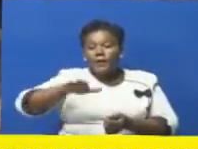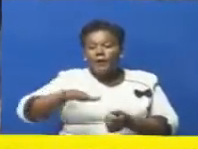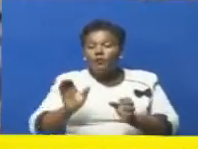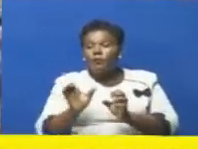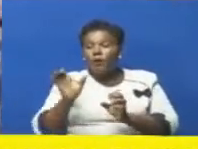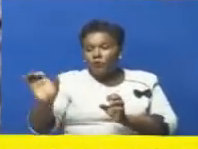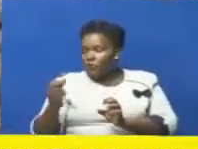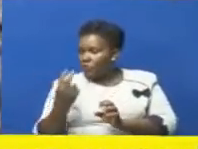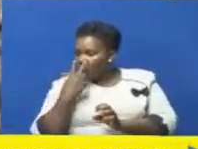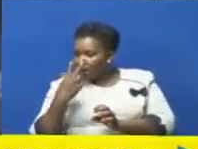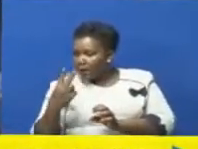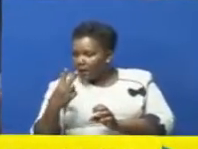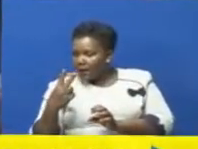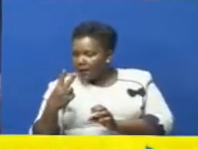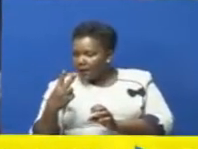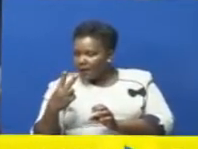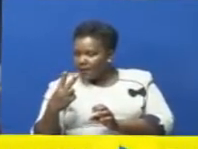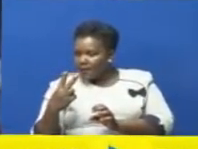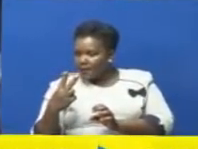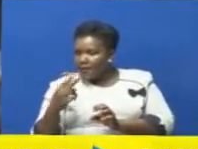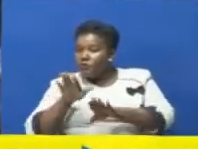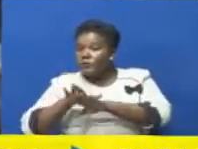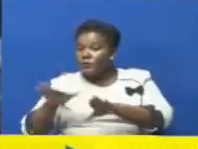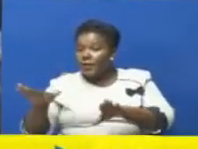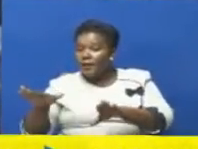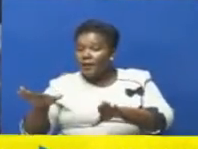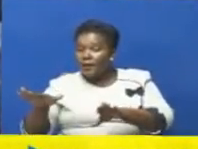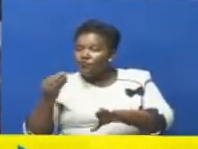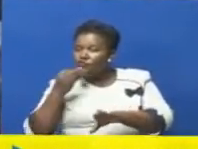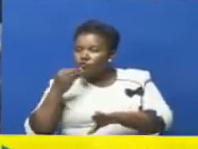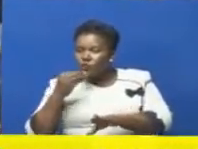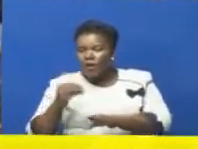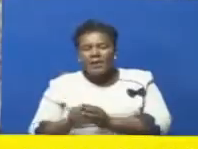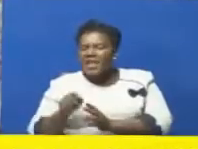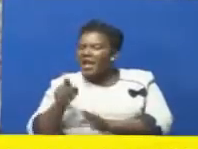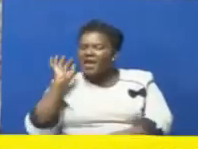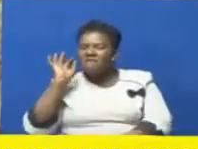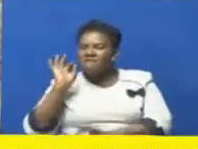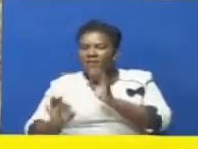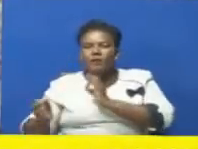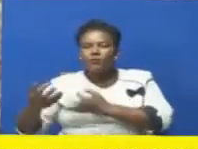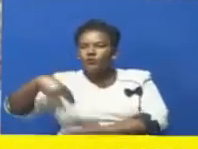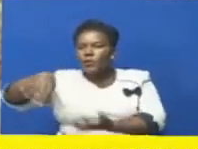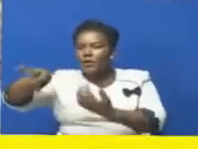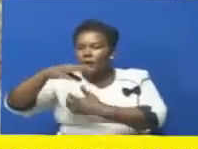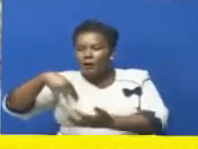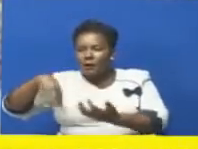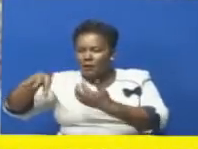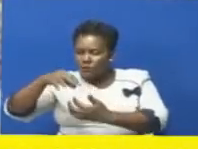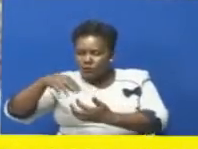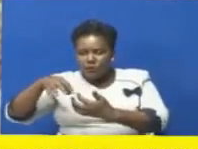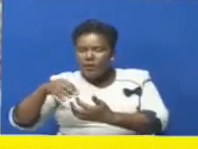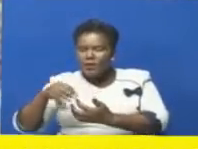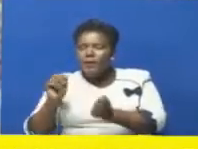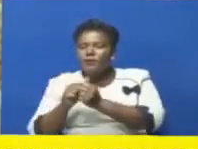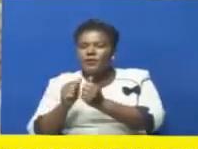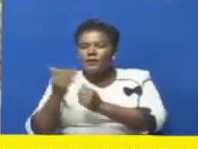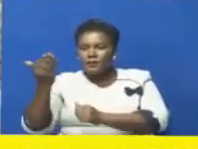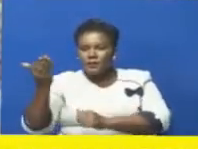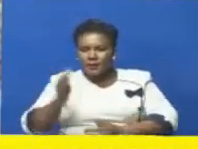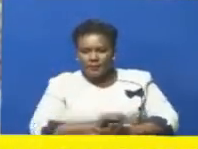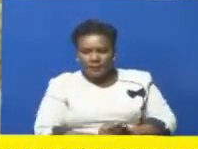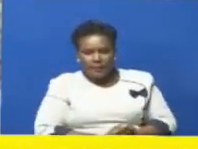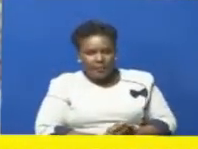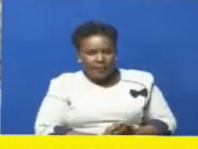na hazistahili kuchanganywa na bidhaa nyingine. Spa imeamua kuotenganisha vitengo kwa sababu